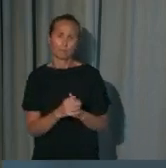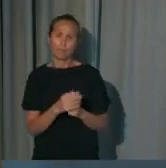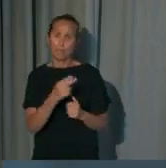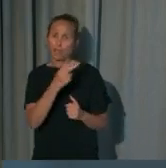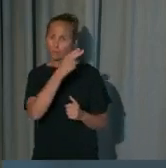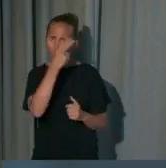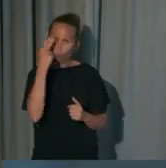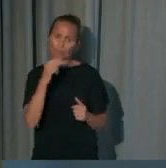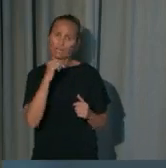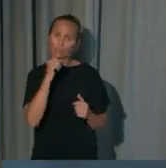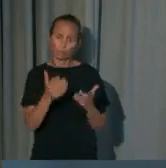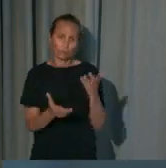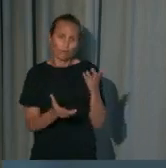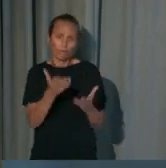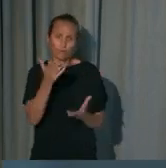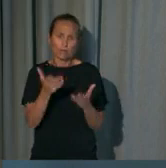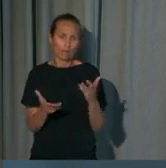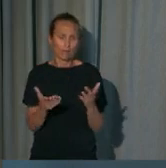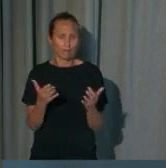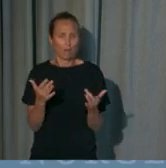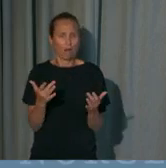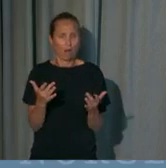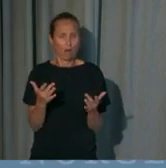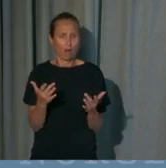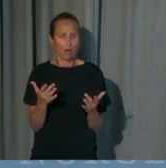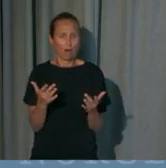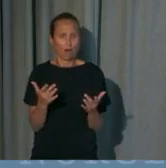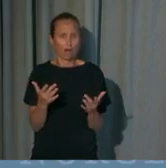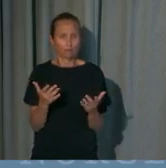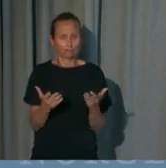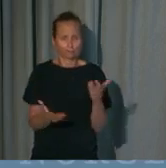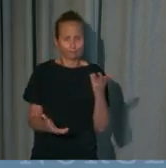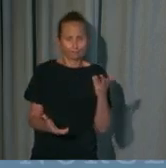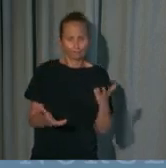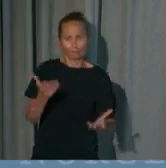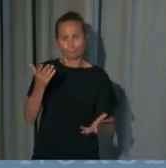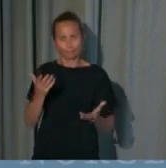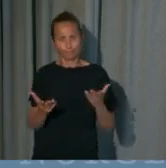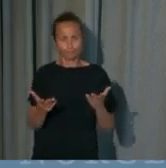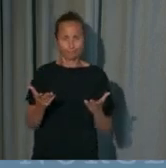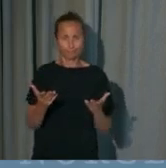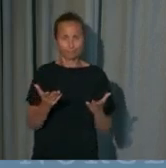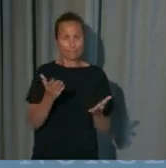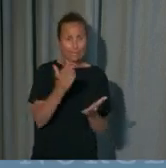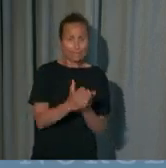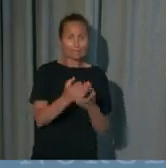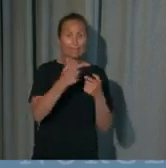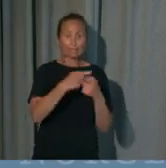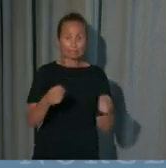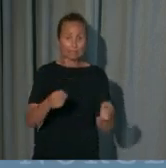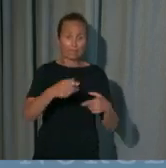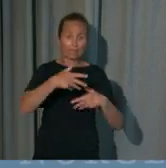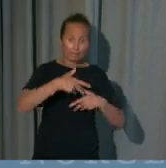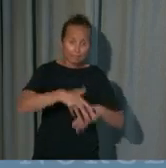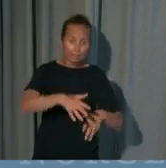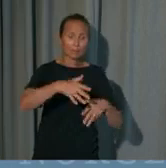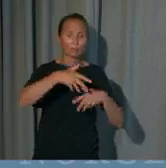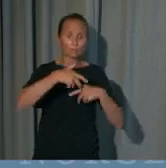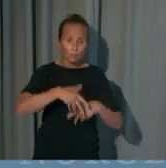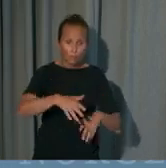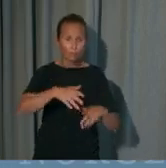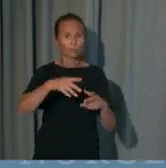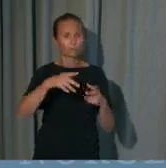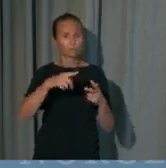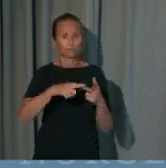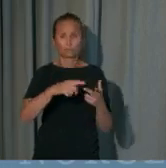politiet gjøre en vurdering av hva som dette avveiningen mellom retten til å demonstrere, retten til å gå i tog, retten